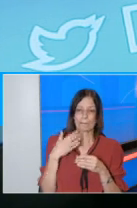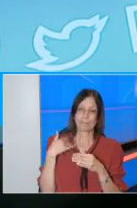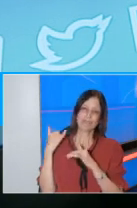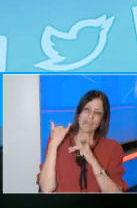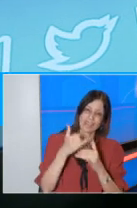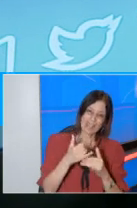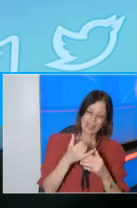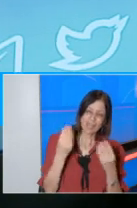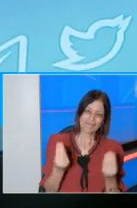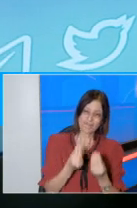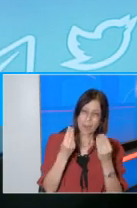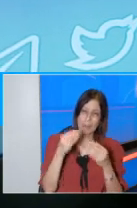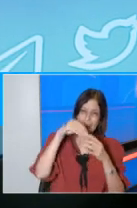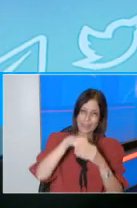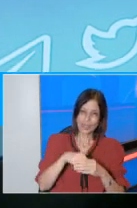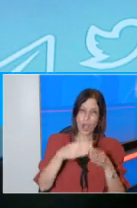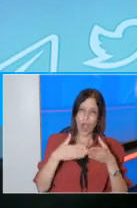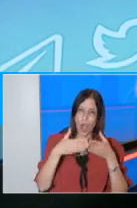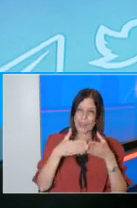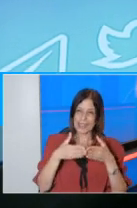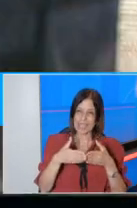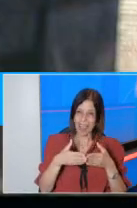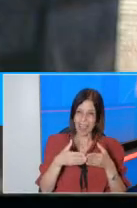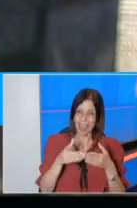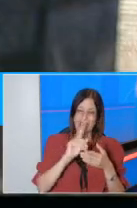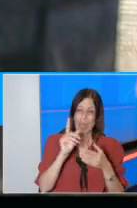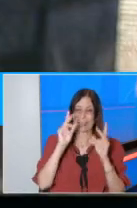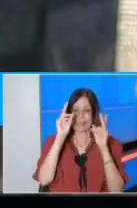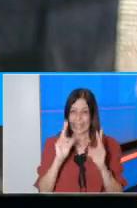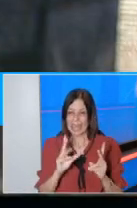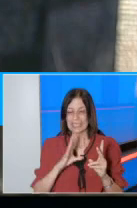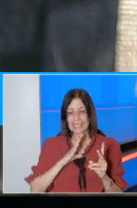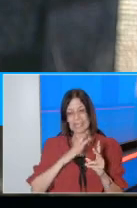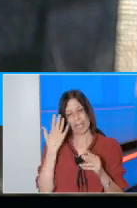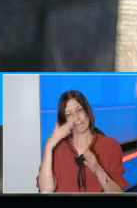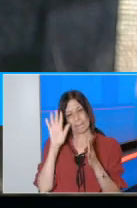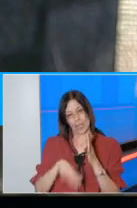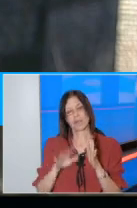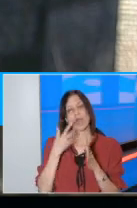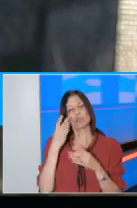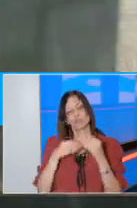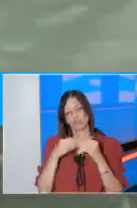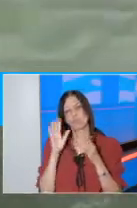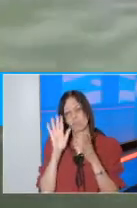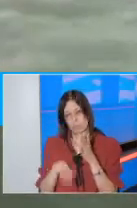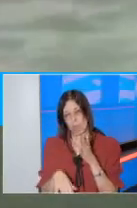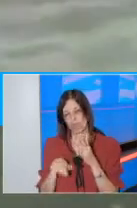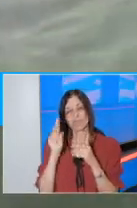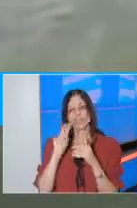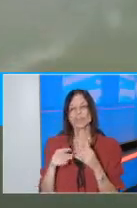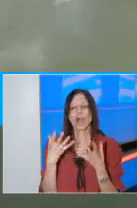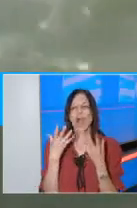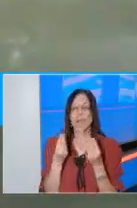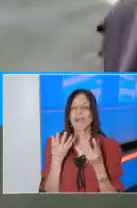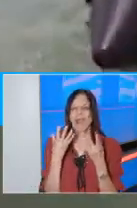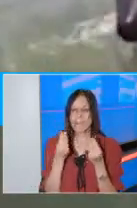האונייה הזאת, וגם אם הייתה נתקעת, אז הסכנה הייתה הרבה יותר קטנה. לפחות אם היינו צורכים הרבה פחות, אבל יש באמת עומס אדיר